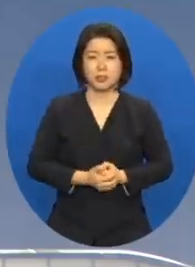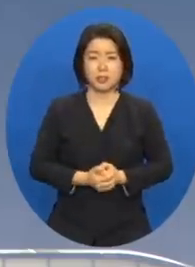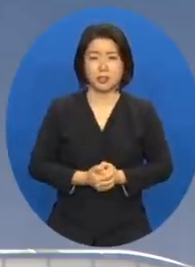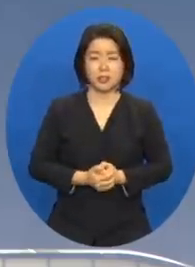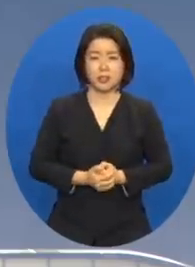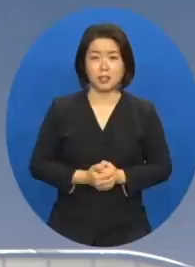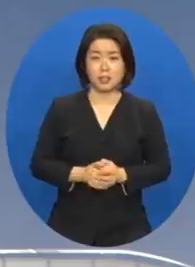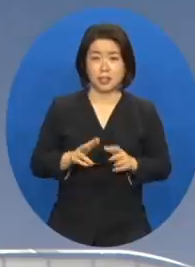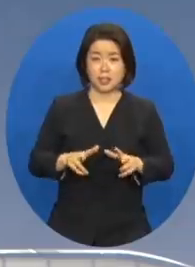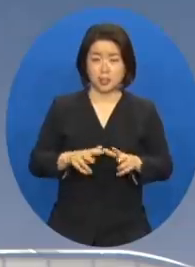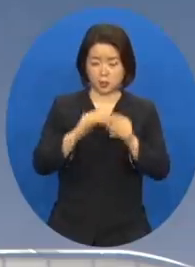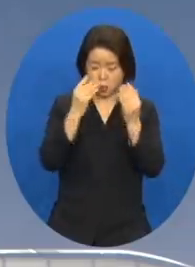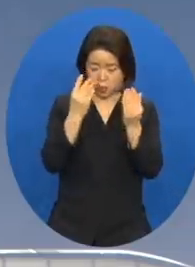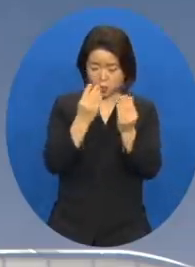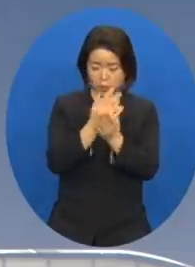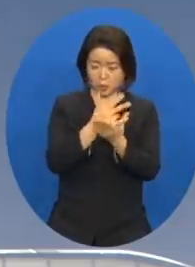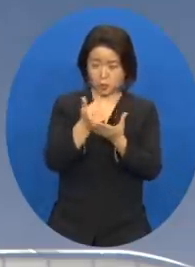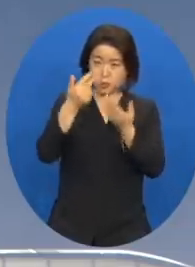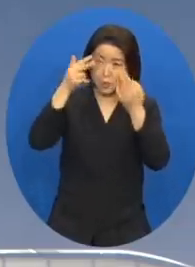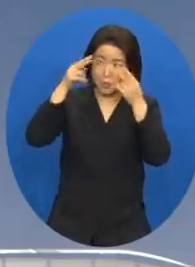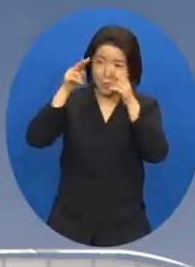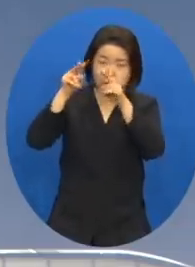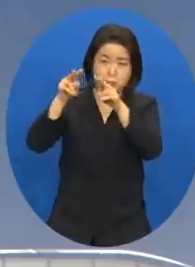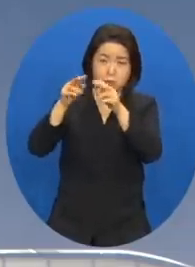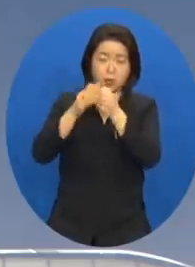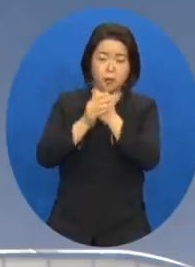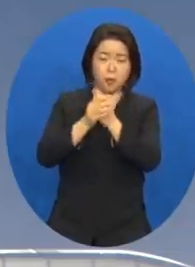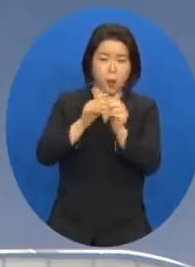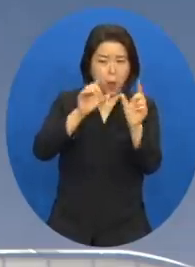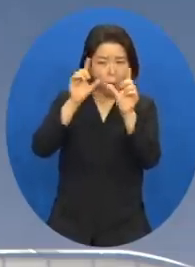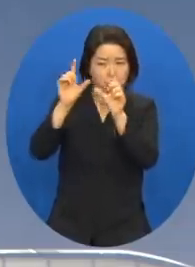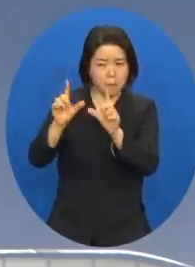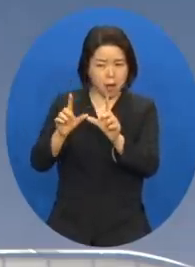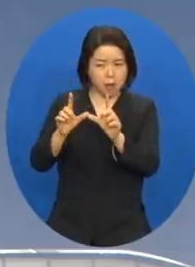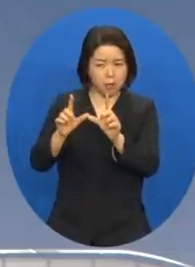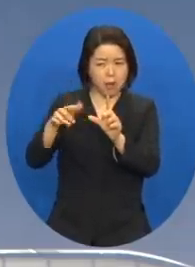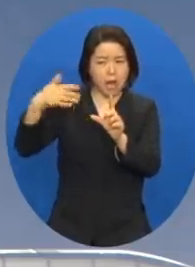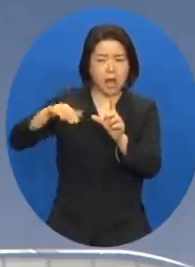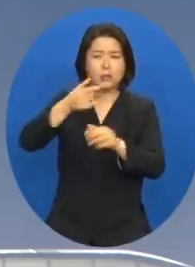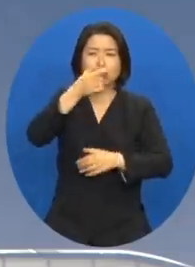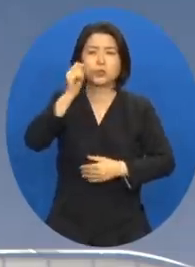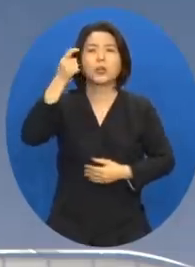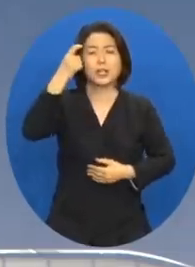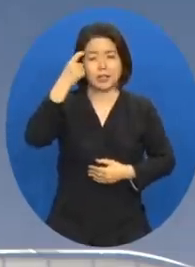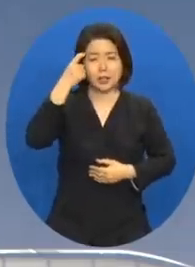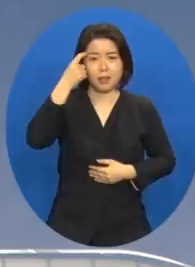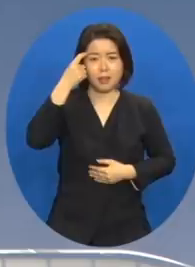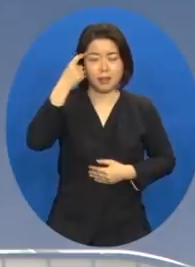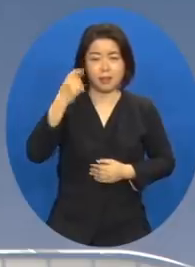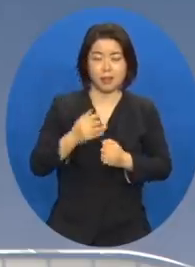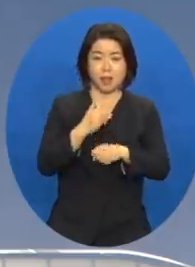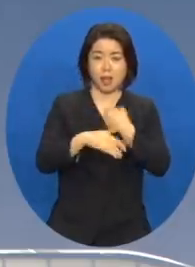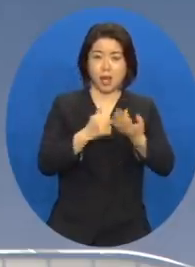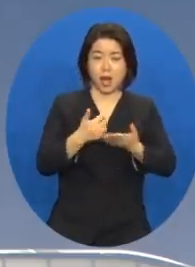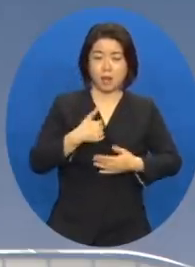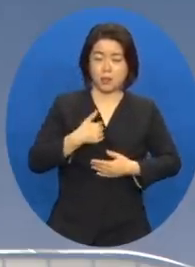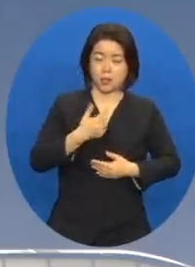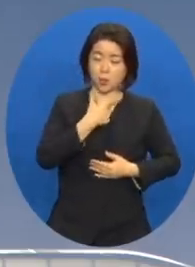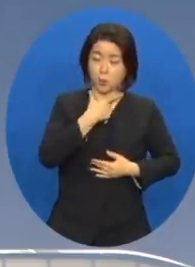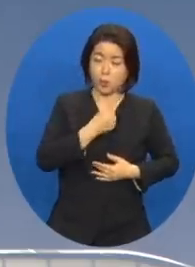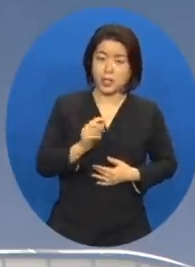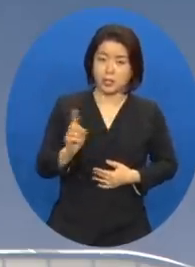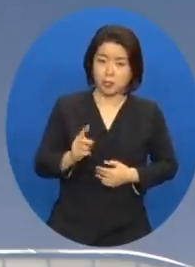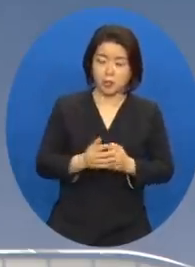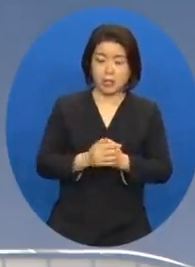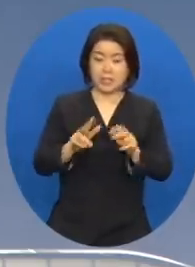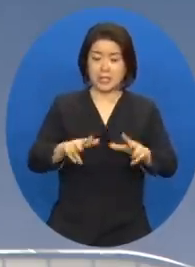저는 아직도 온전히 주님을 주목하고 바라보고 살고 있는 것 같지 않기 때문에 그렇습니다. 하나님이 저에게 원하시는 것은